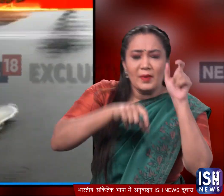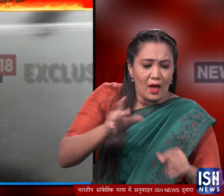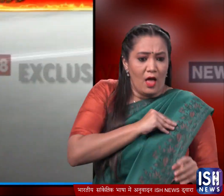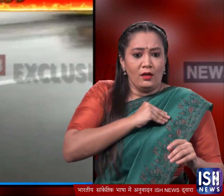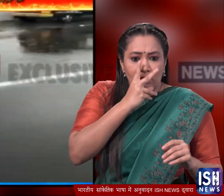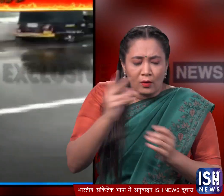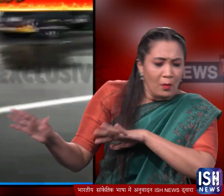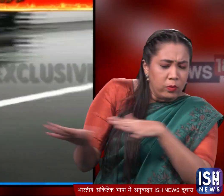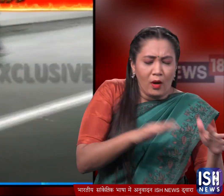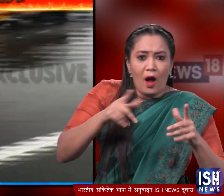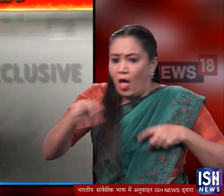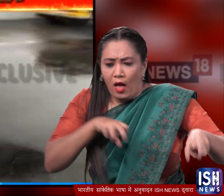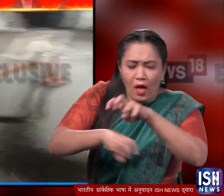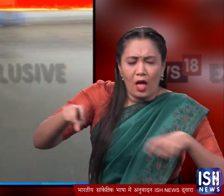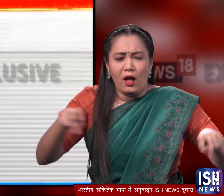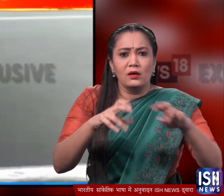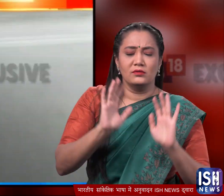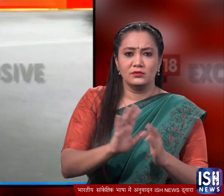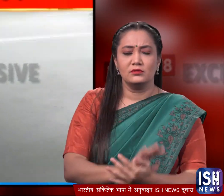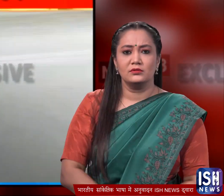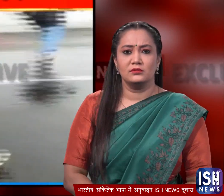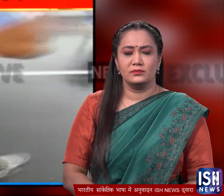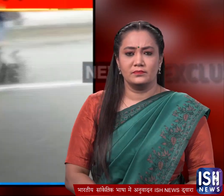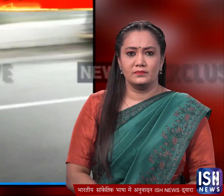लोग डर गए और वो इधर उधर भागते दिखाई दिए।